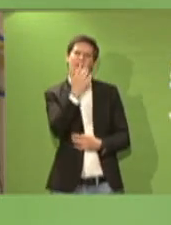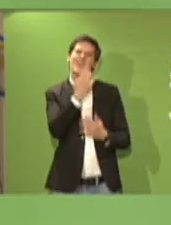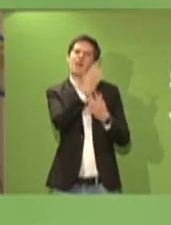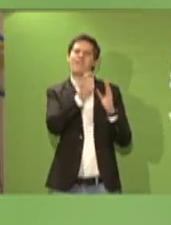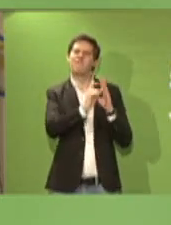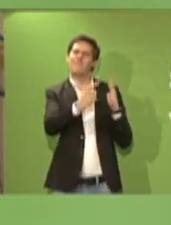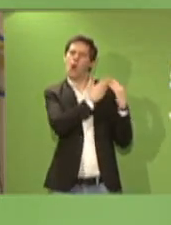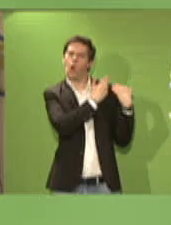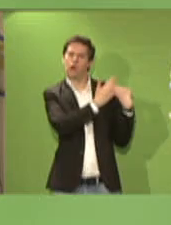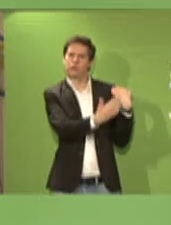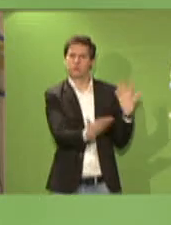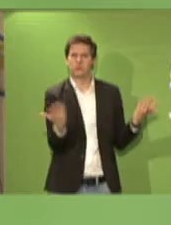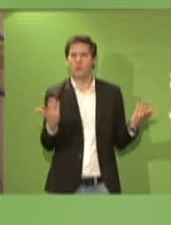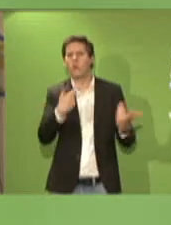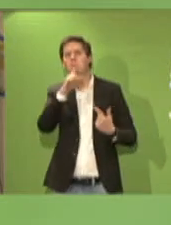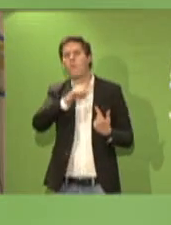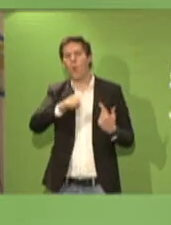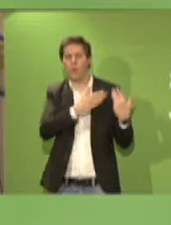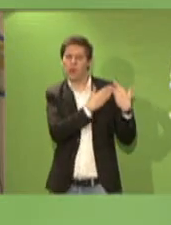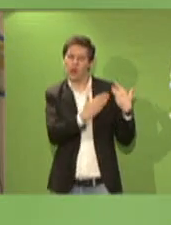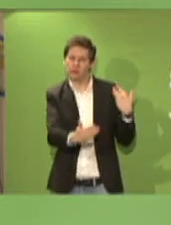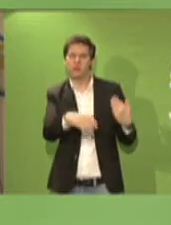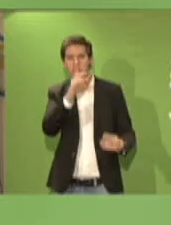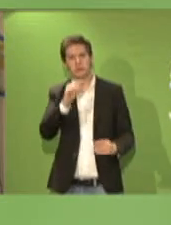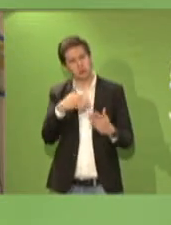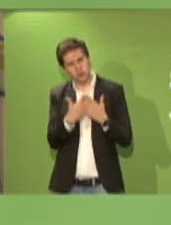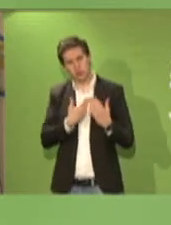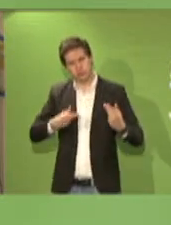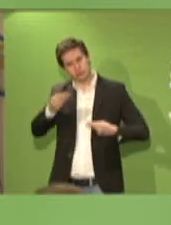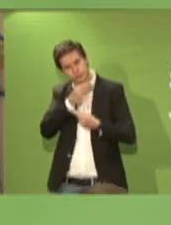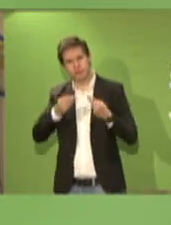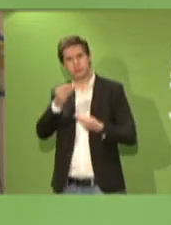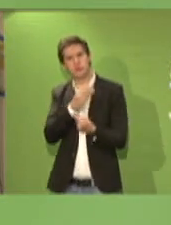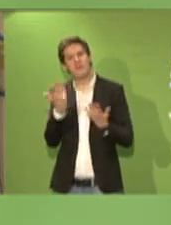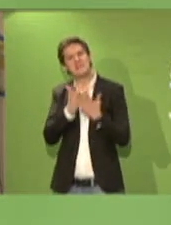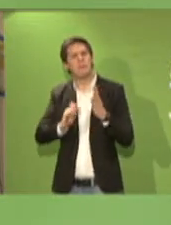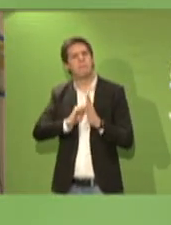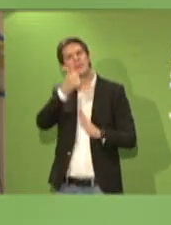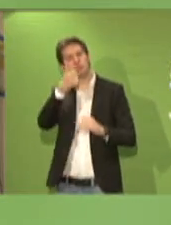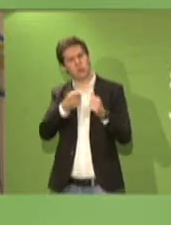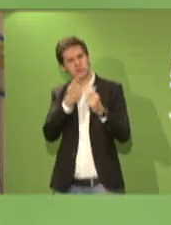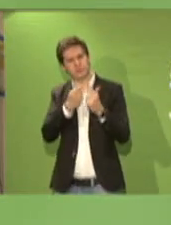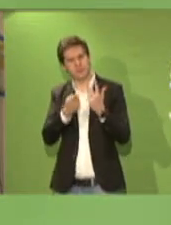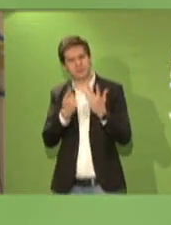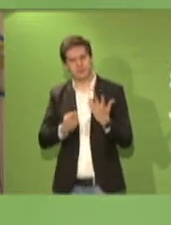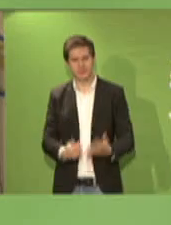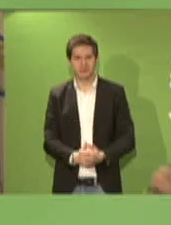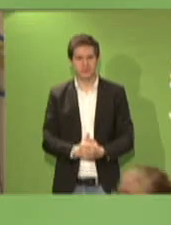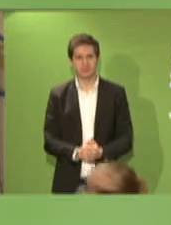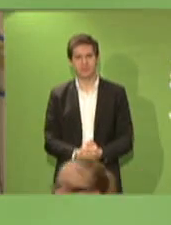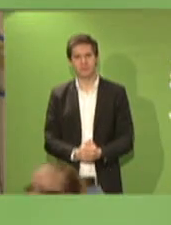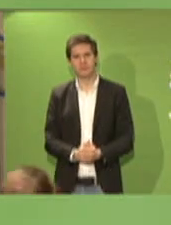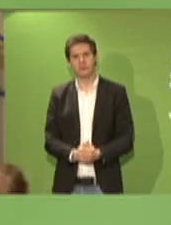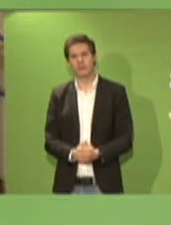Wochen und Monate, auf besonders Herausragendes aus diesen letzten Monaten. Und